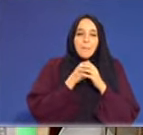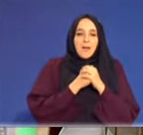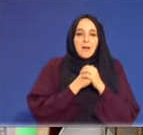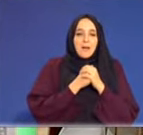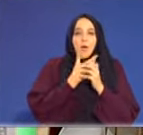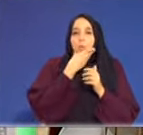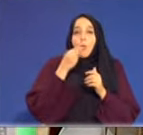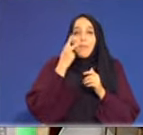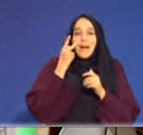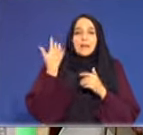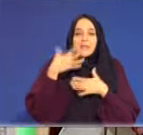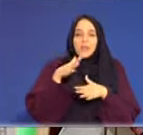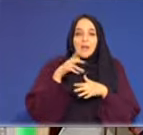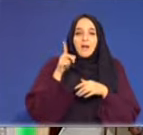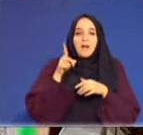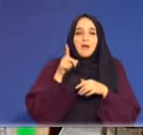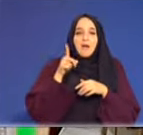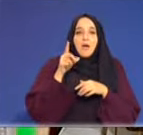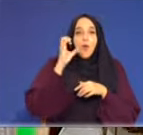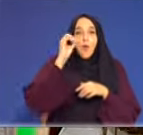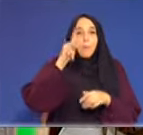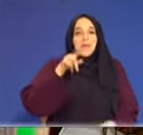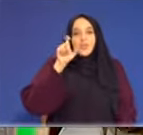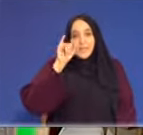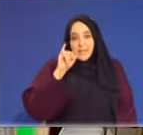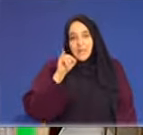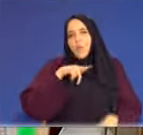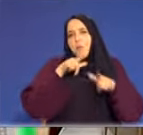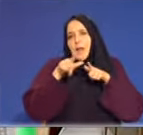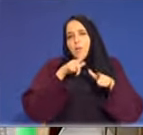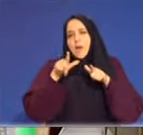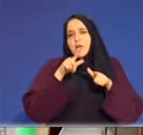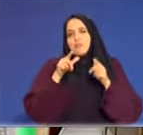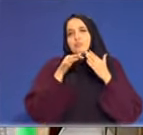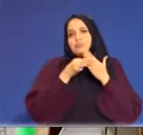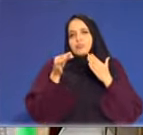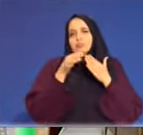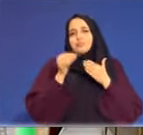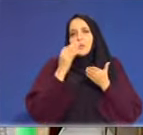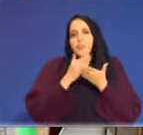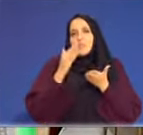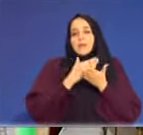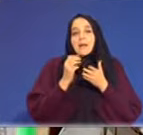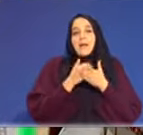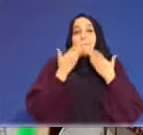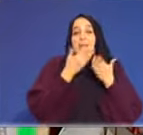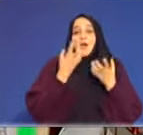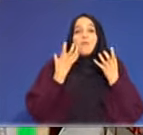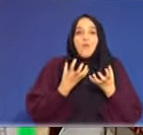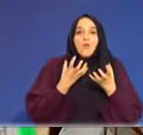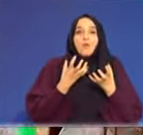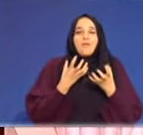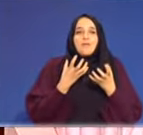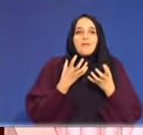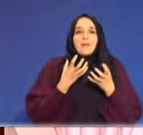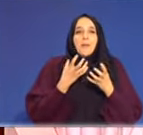نعيمة رحمه الله، وحتى وهكذا بدأ الإشكال حتى تستفيد الأخت من حق البقاء قامت بتحويل